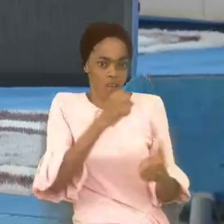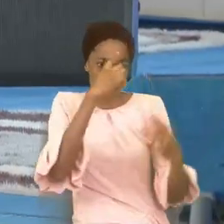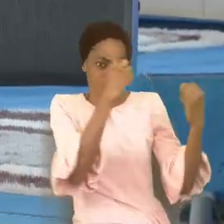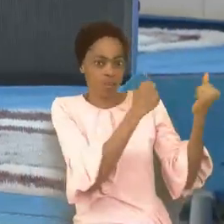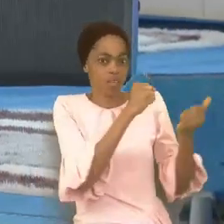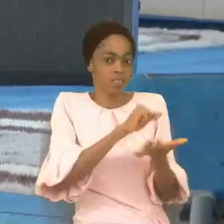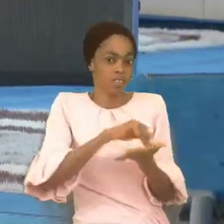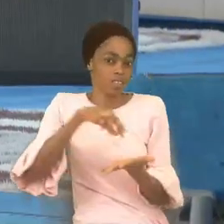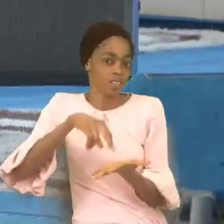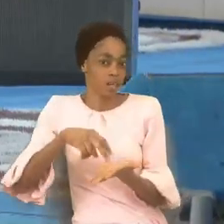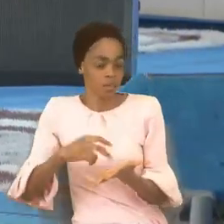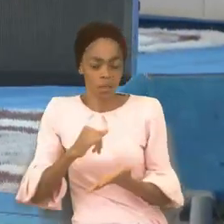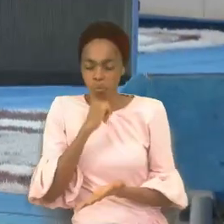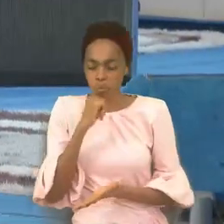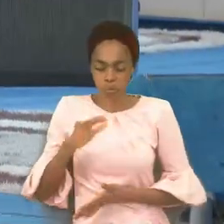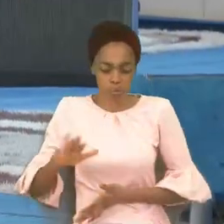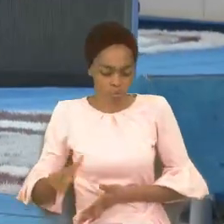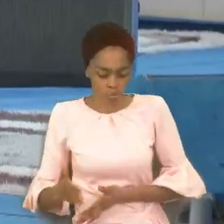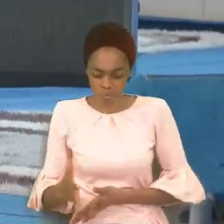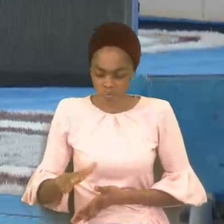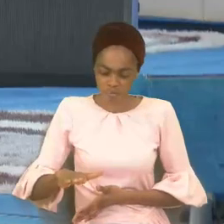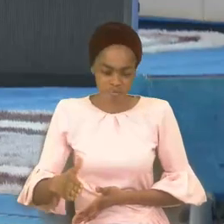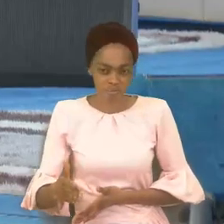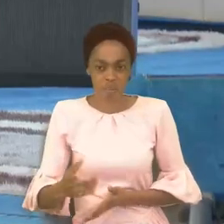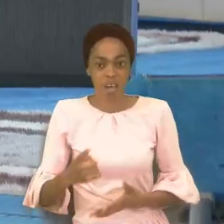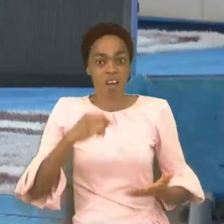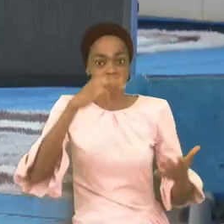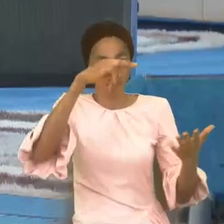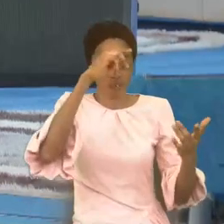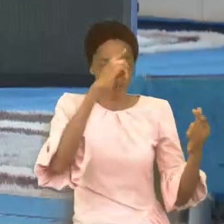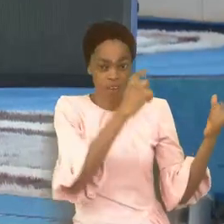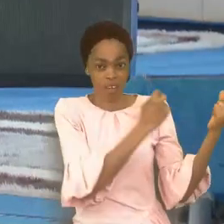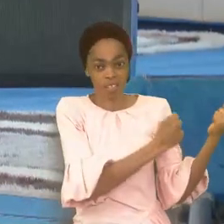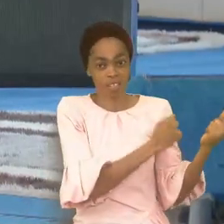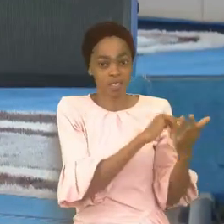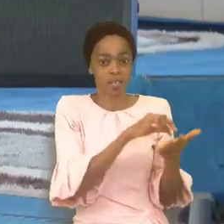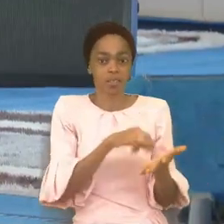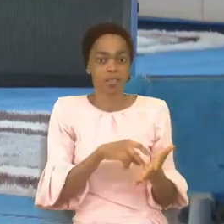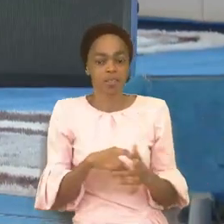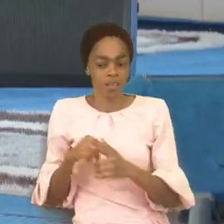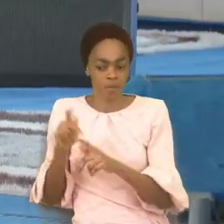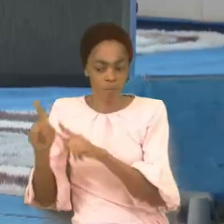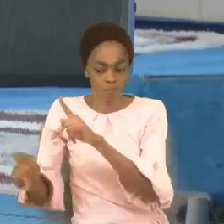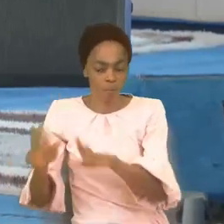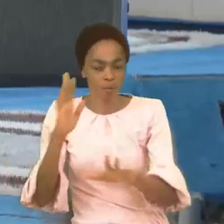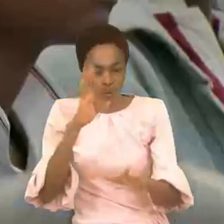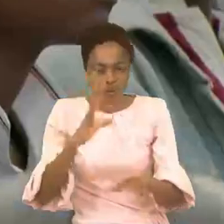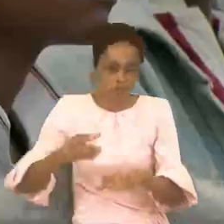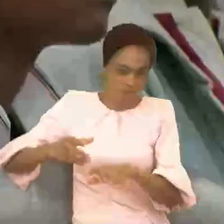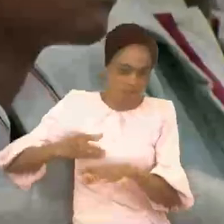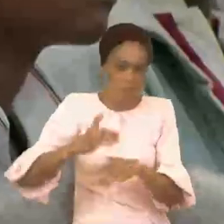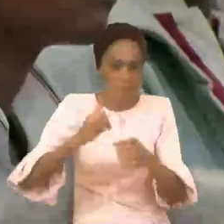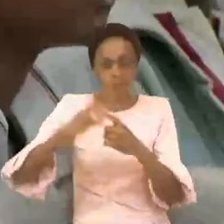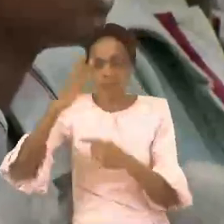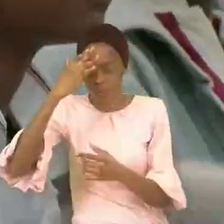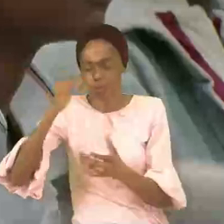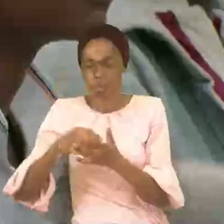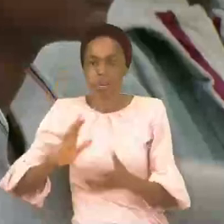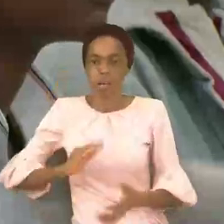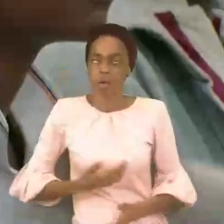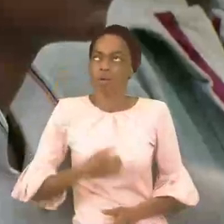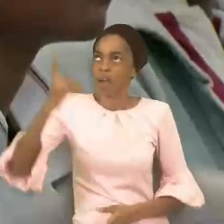qui ne fléchit pas, la foi qui ne courbe pas, c'est eux qui seront obligés de savoir que